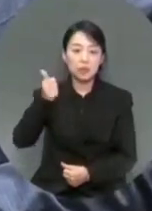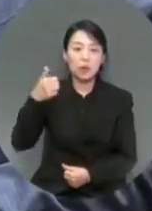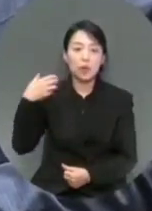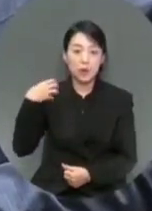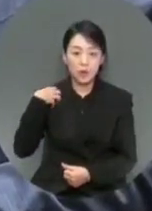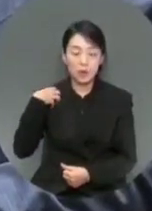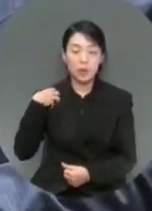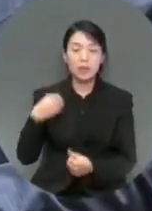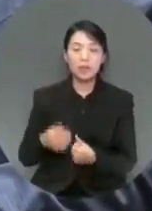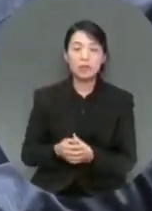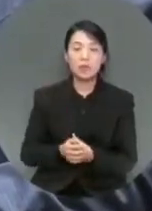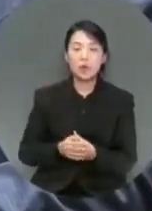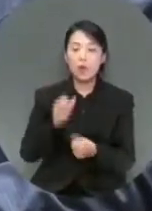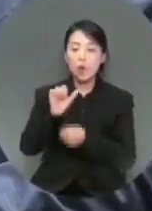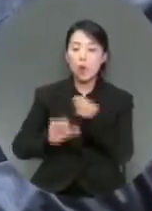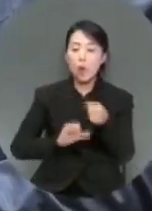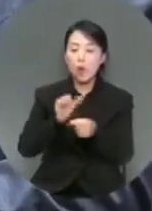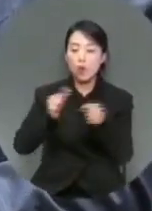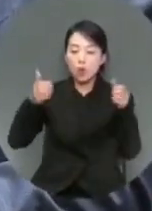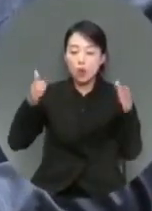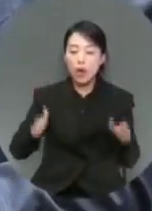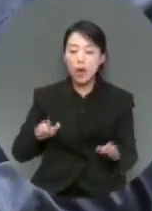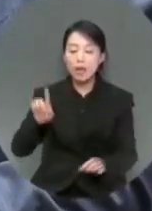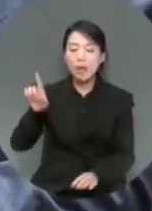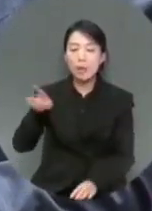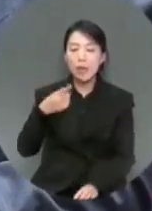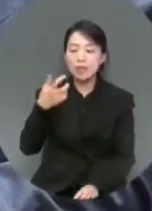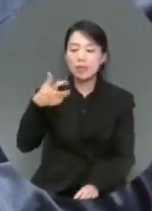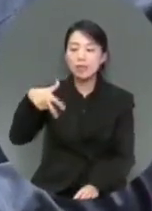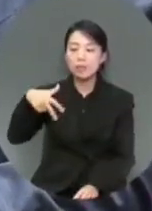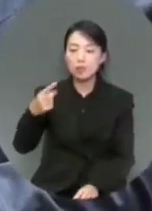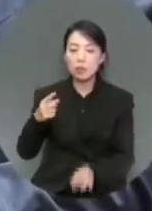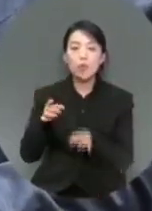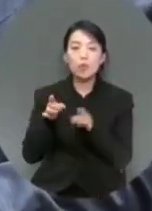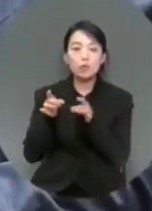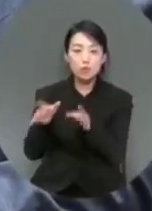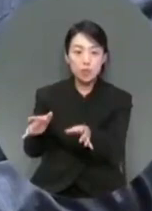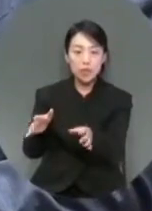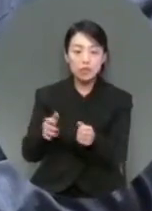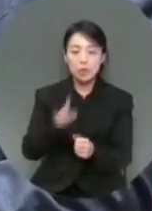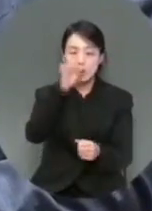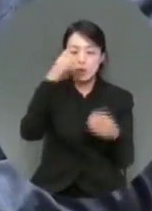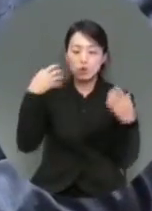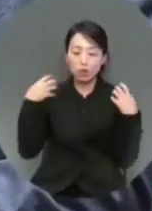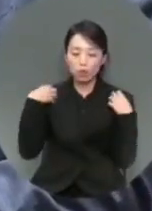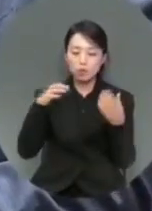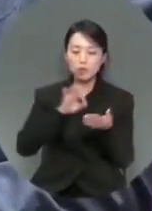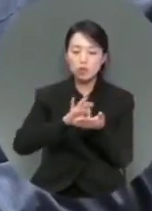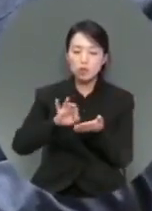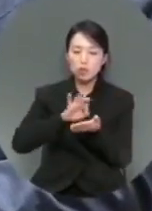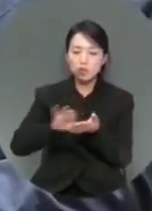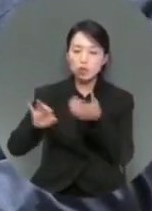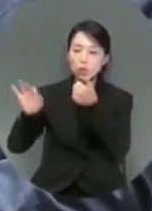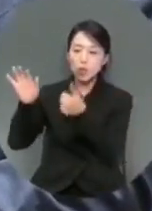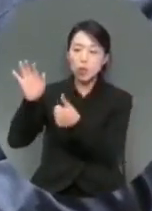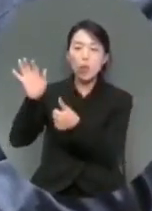국무회의에서 가계부 장관이 향후 5년 동안 170조를 투자해서 정부 총 지출 대비